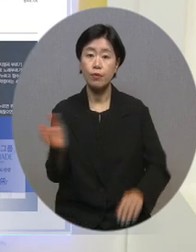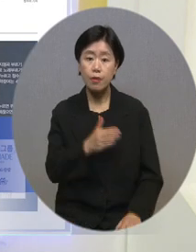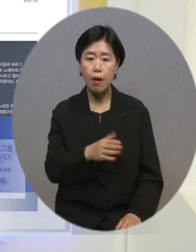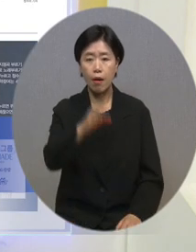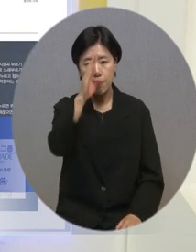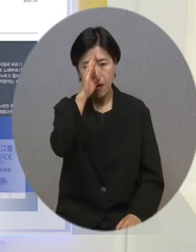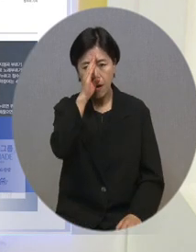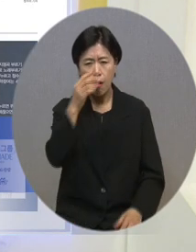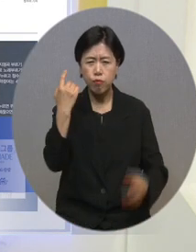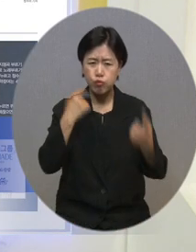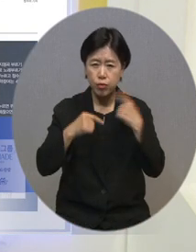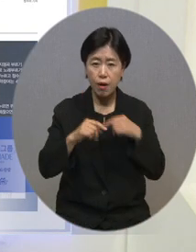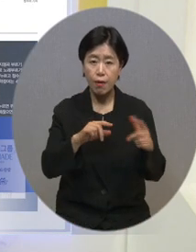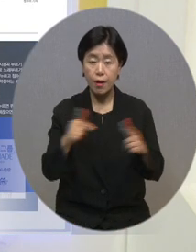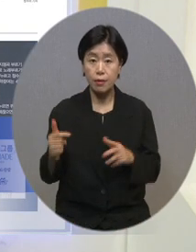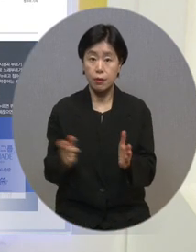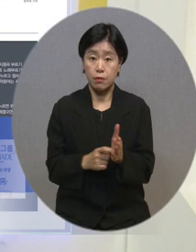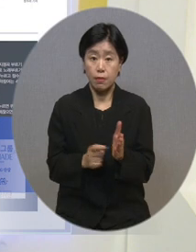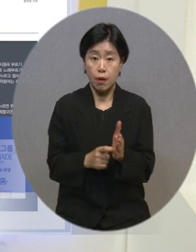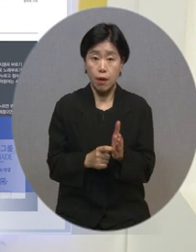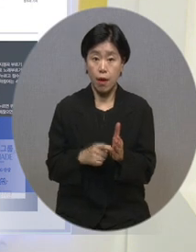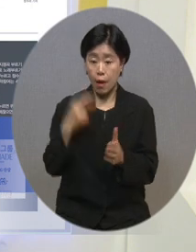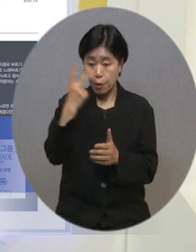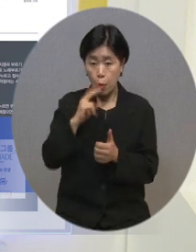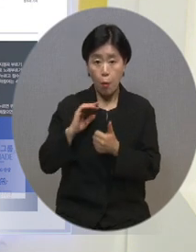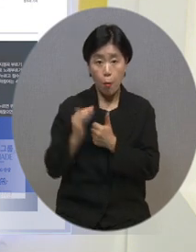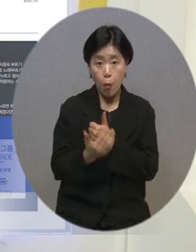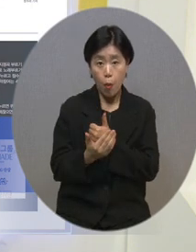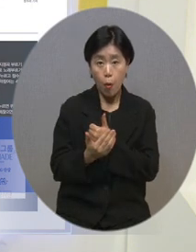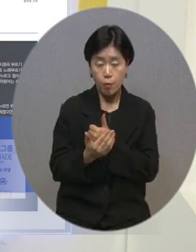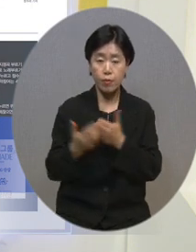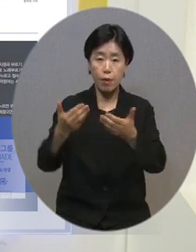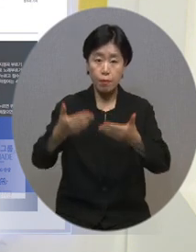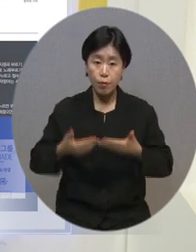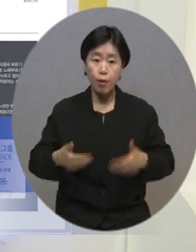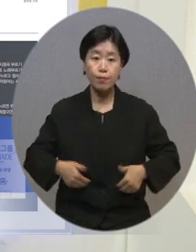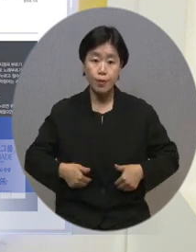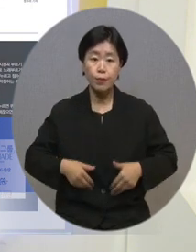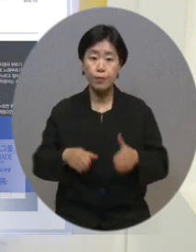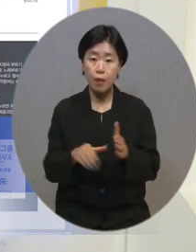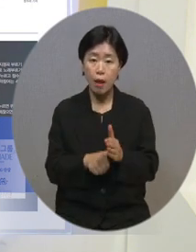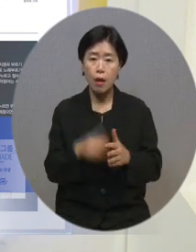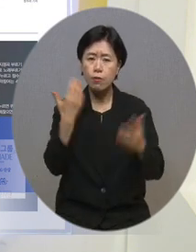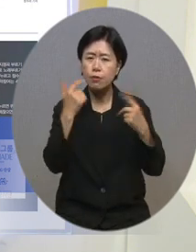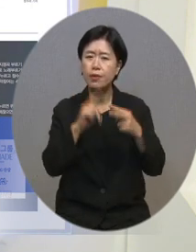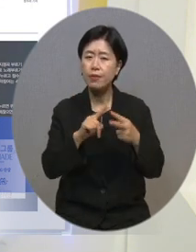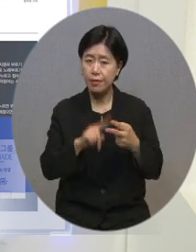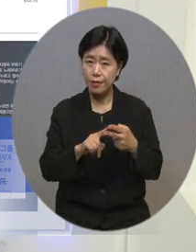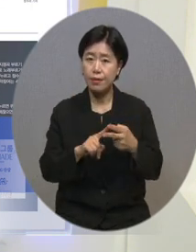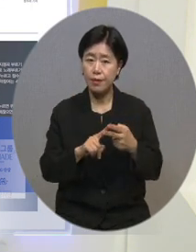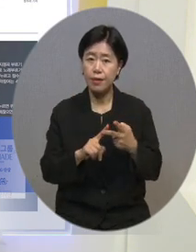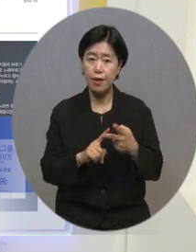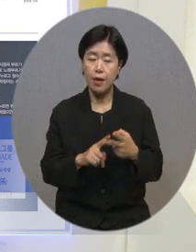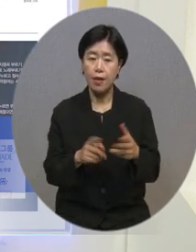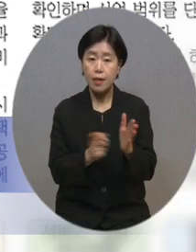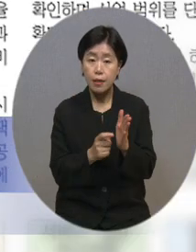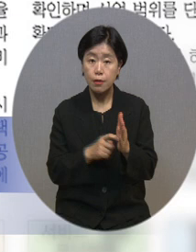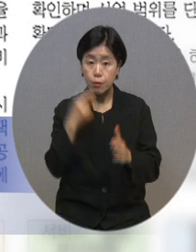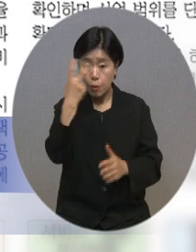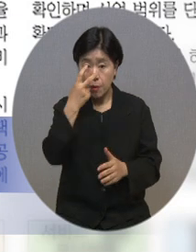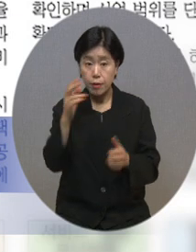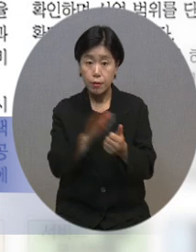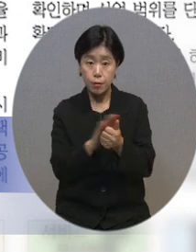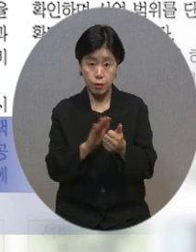질병과 부상 등으로 급하게 돌봄 서비스가 필요한 경우 누구나 긴급 돌봄 서비스를 이용할 수 있게 됩니다